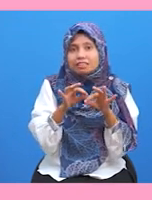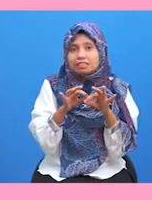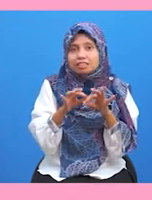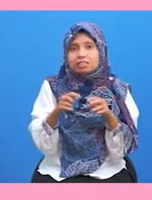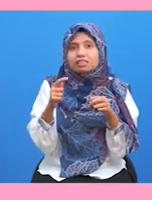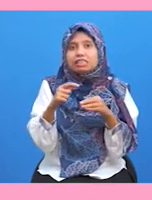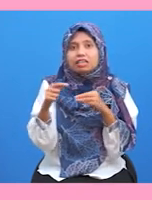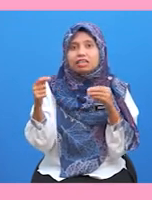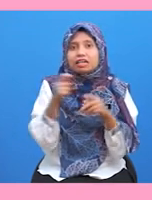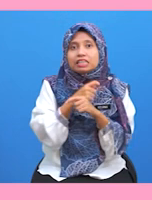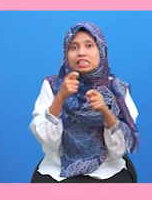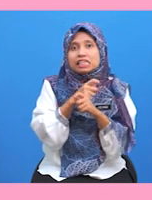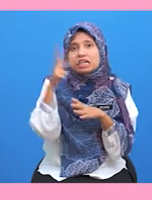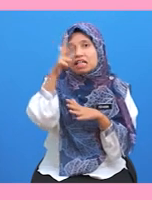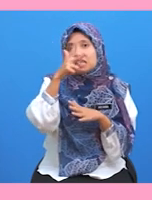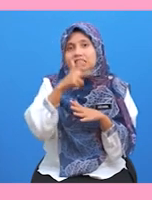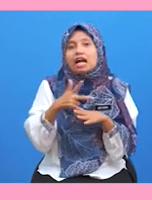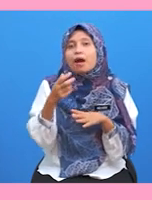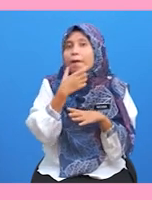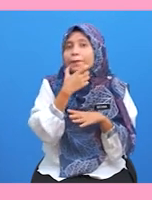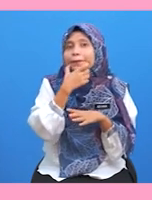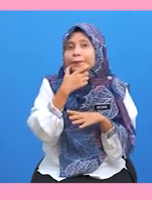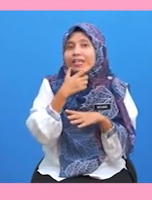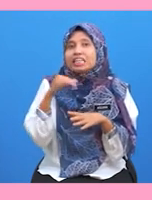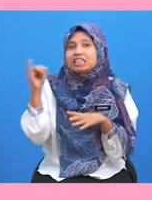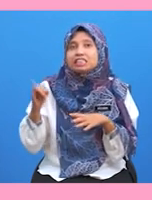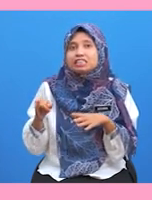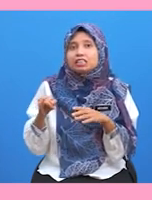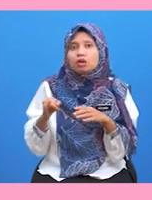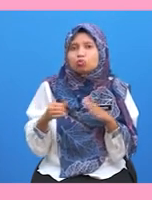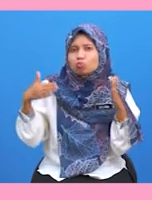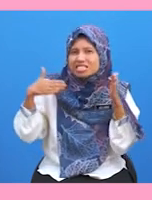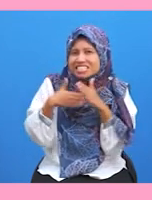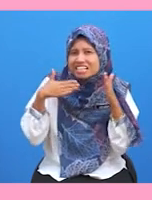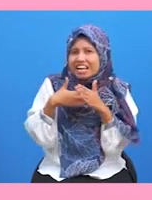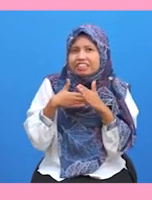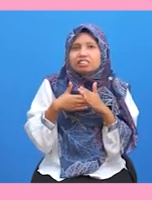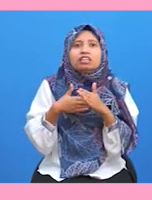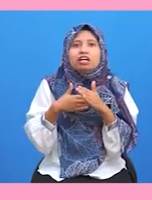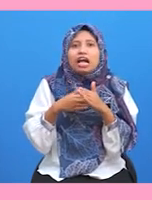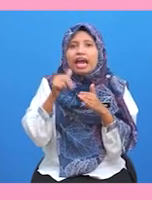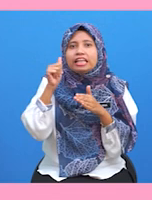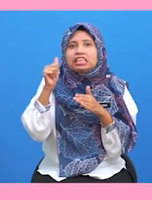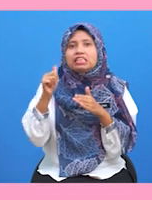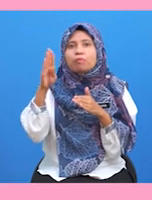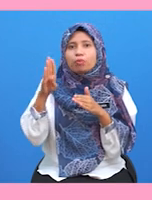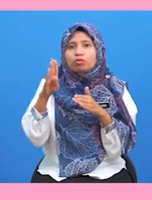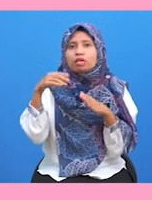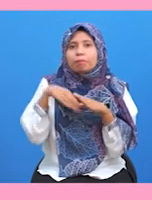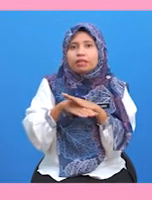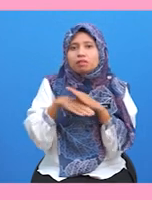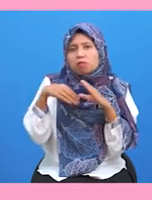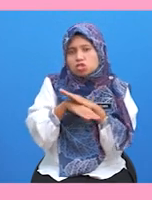Brooke daripada memasuki Sarawak pada 16 September 1949. Dan artikel